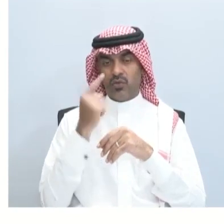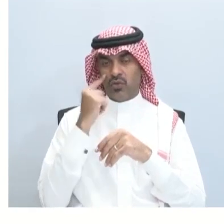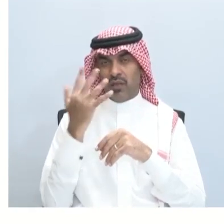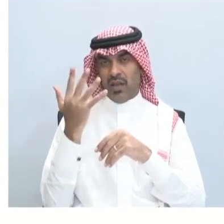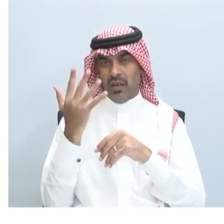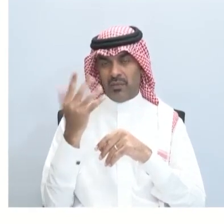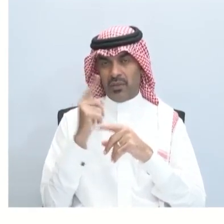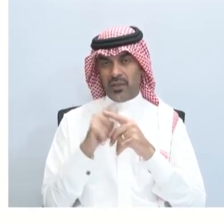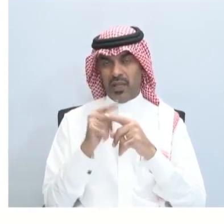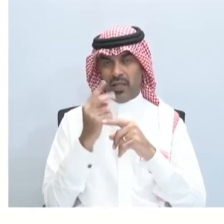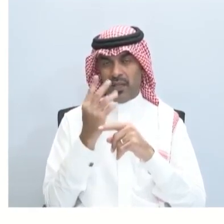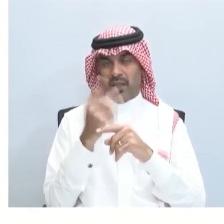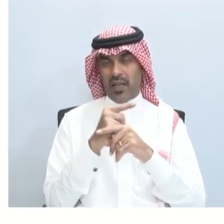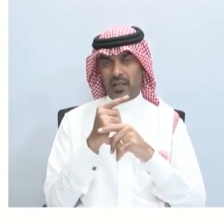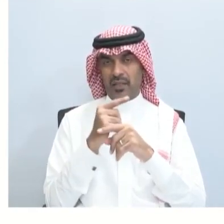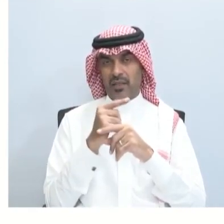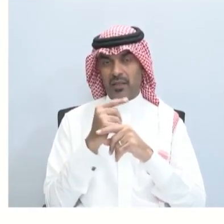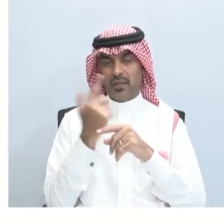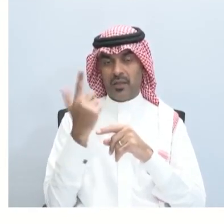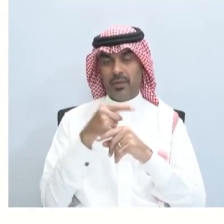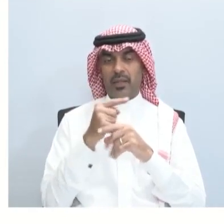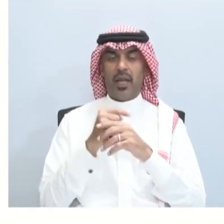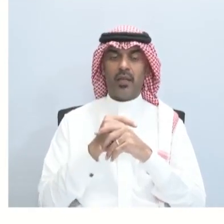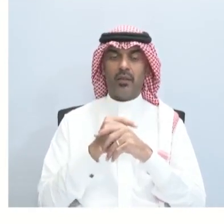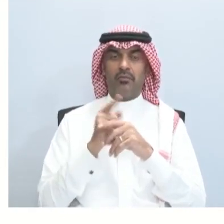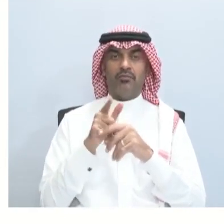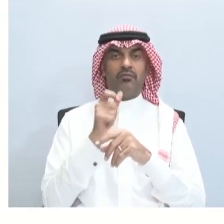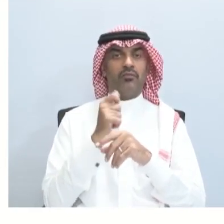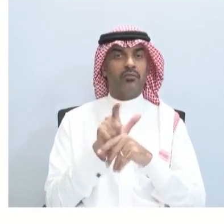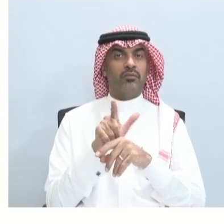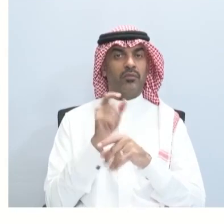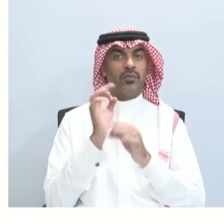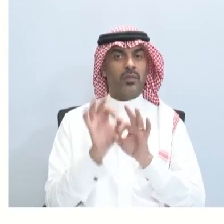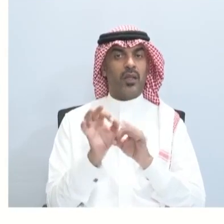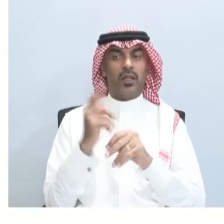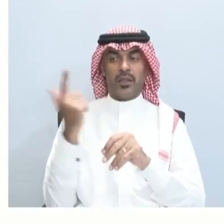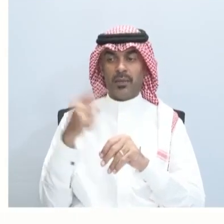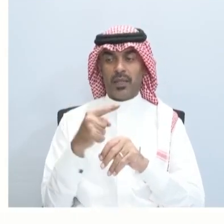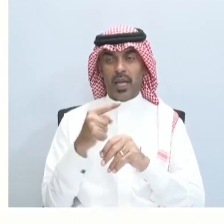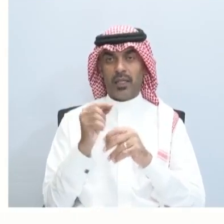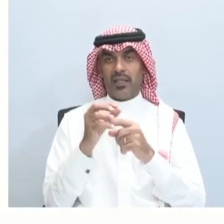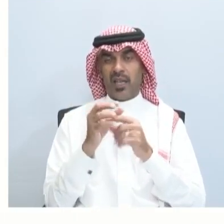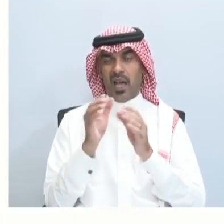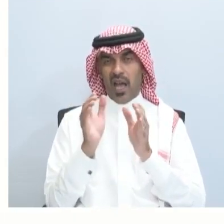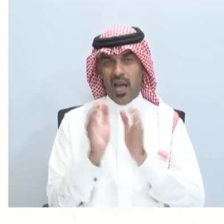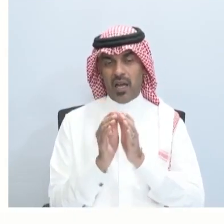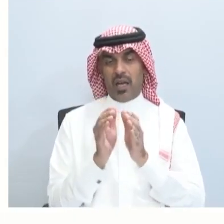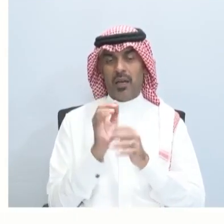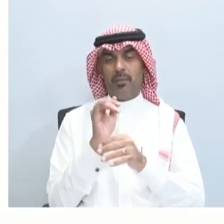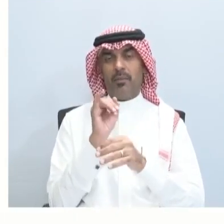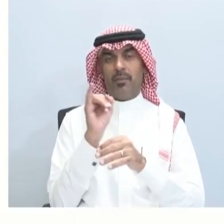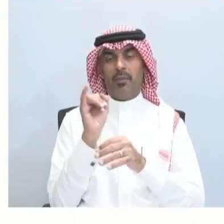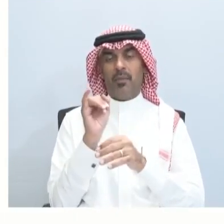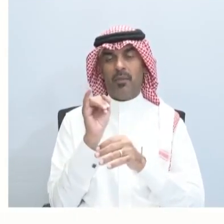لنبسط الطرف الايمن 5 + 12 نعم تساوي سبعه عشر وهي ماذا وهي اقل من